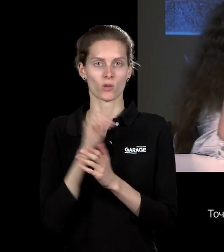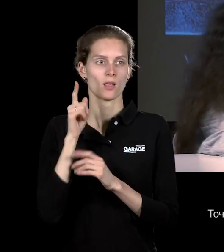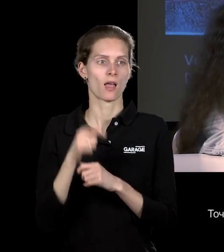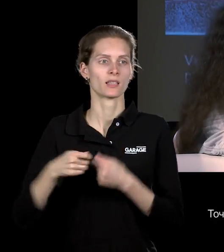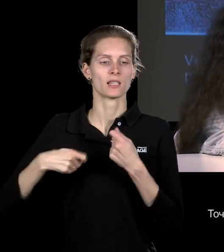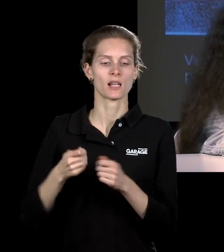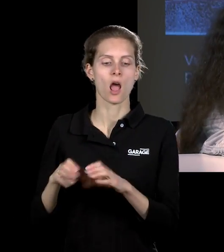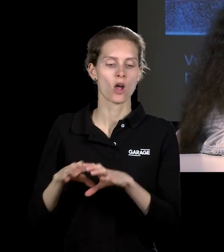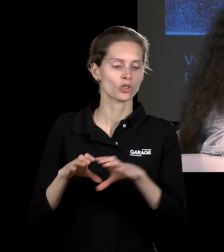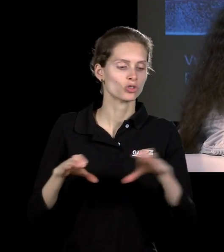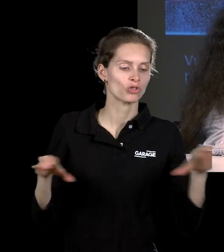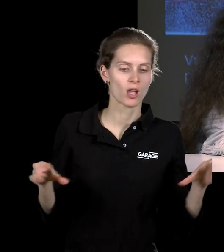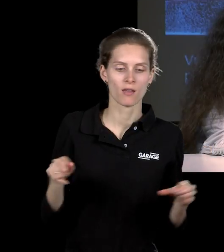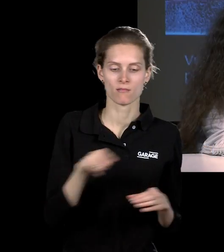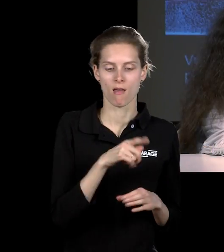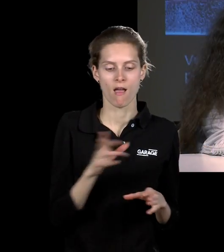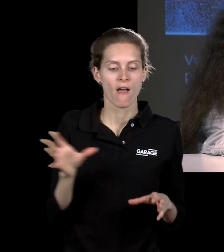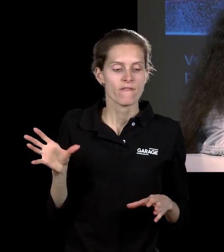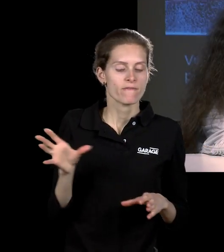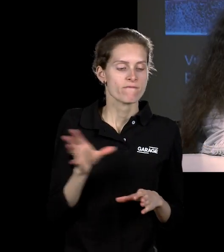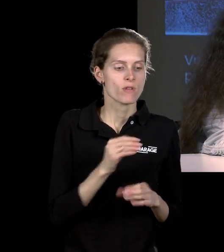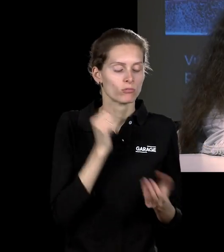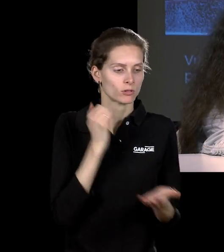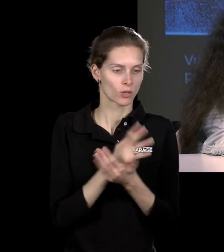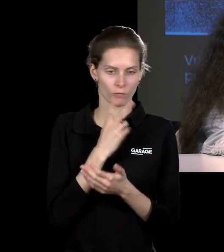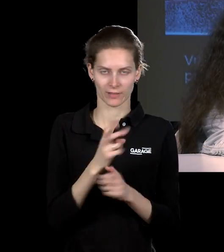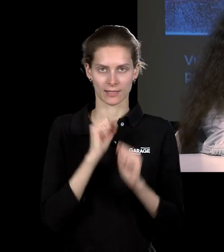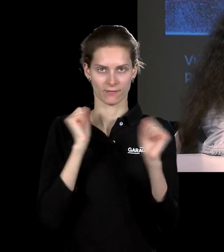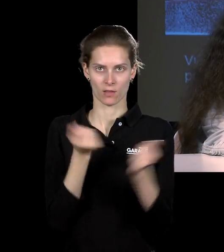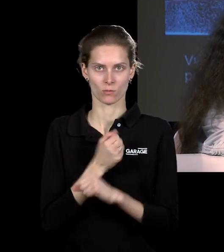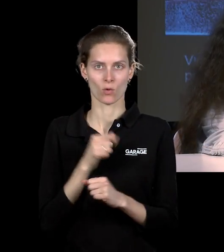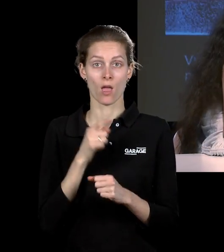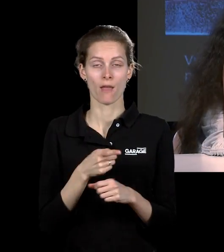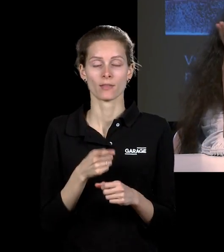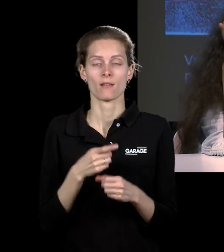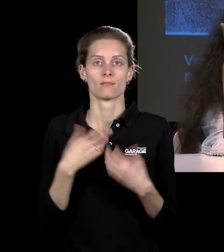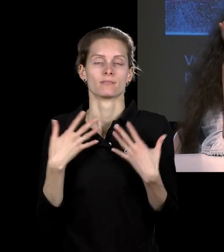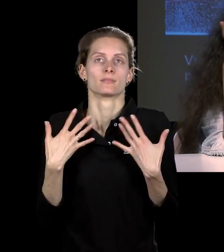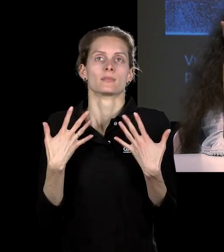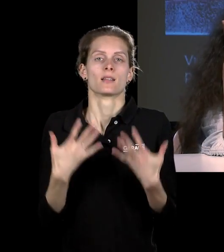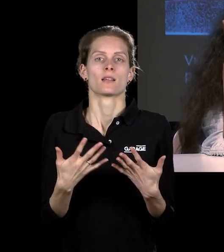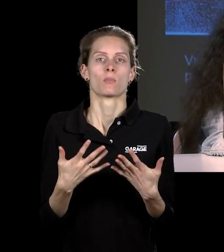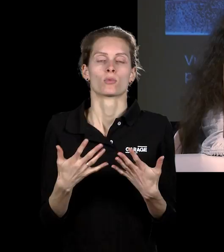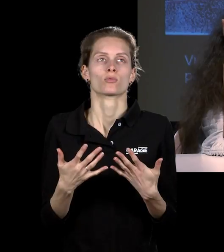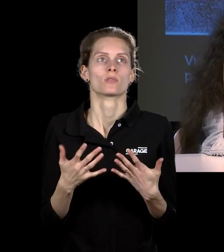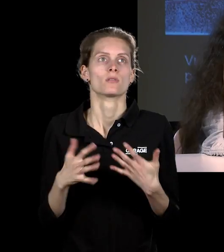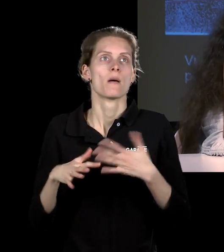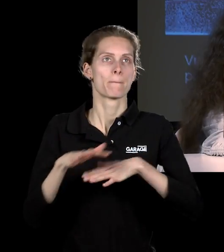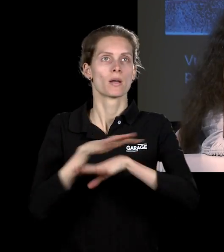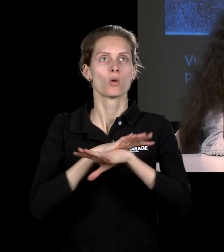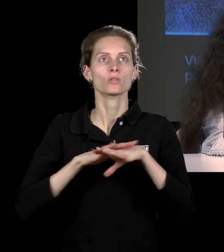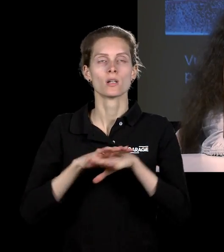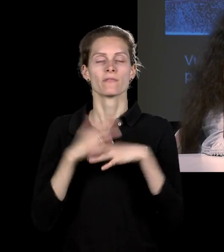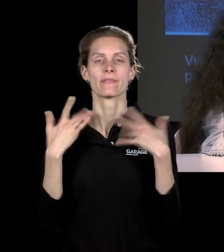эти траншеи. И это произведение, которое требует, которое существует не только в пространстве, а существует